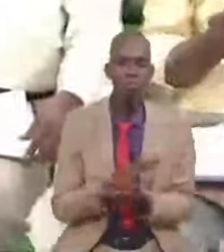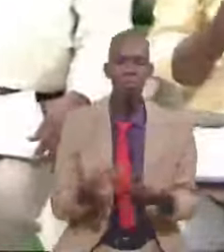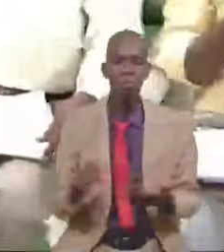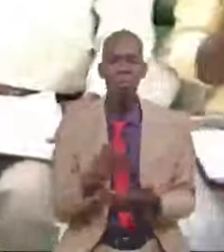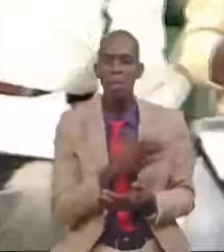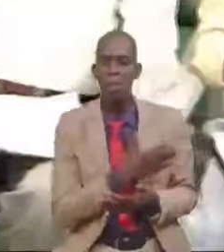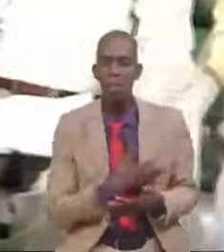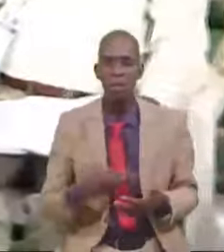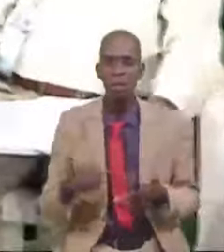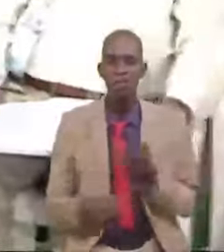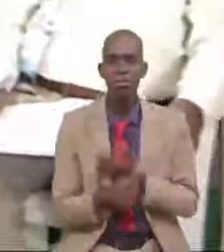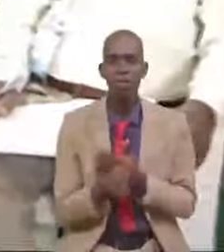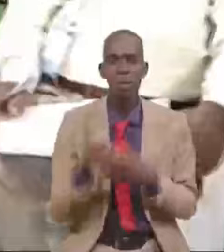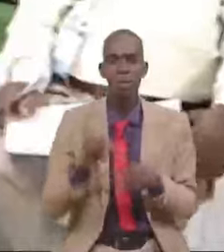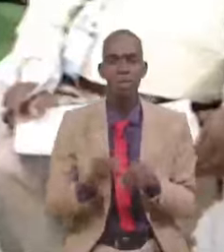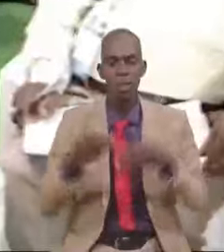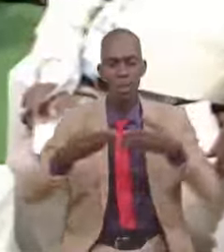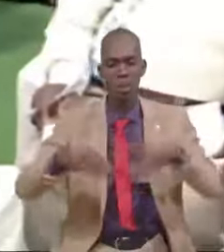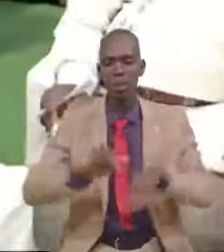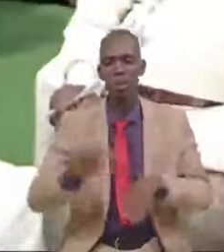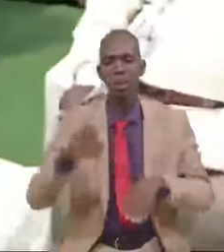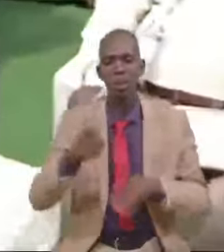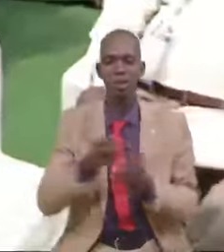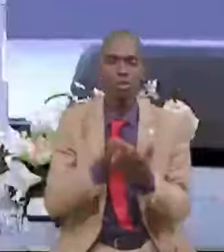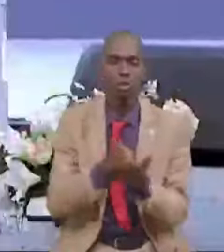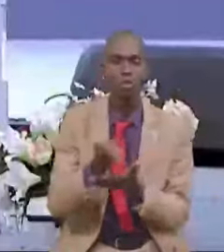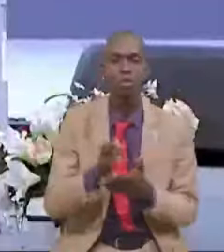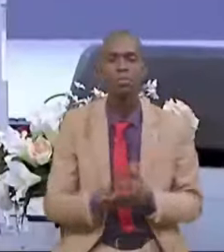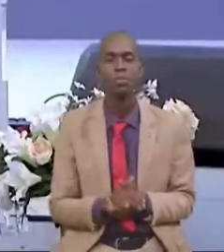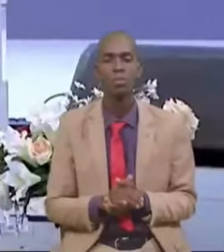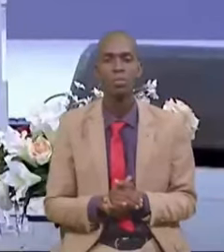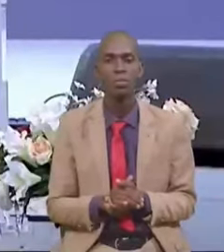La perdition et la perversité de vendre la vérité.